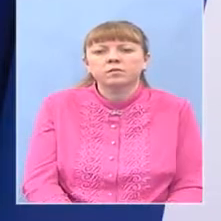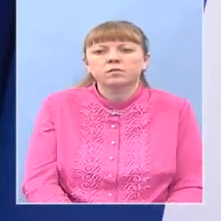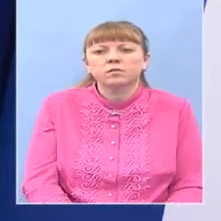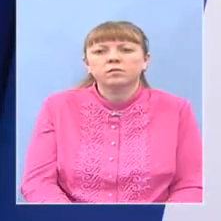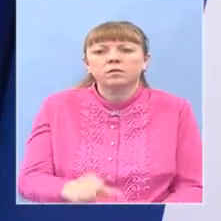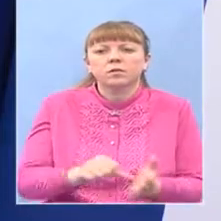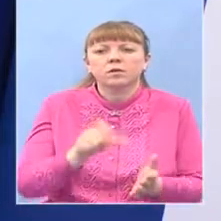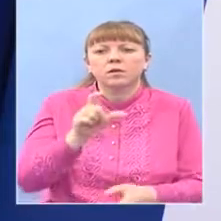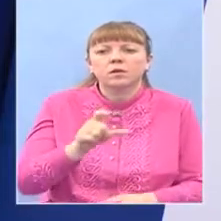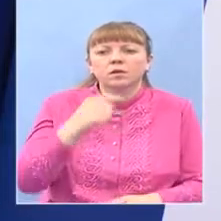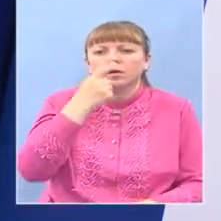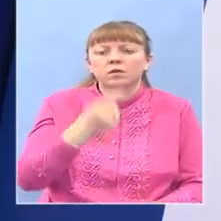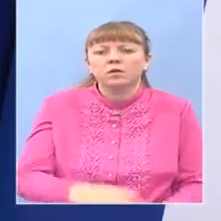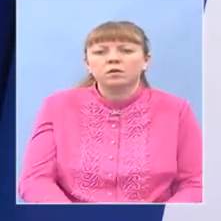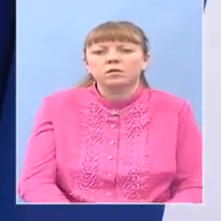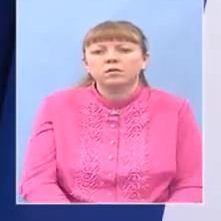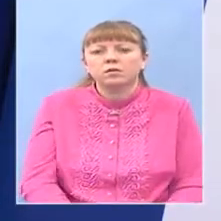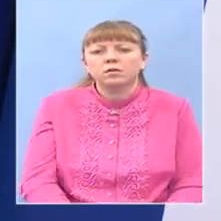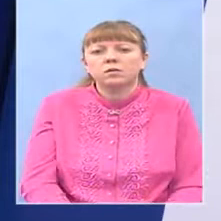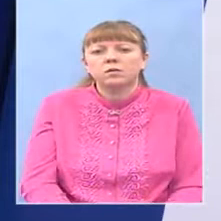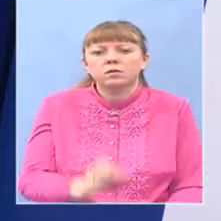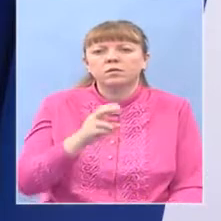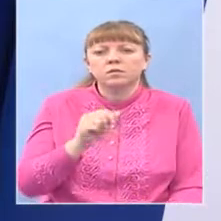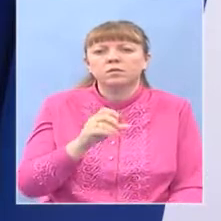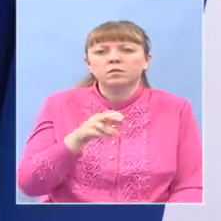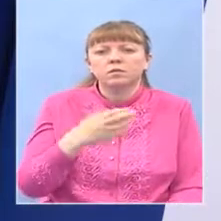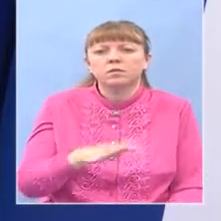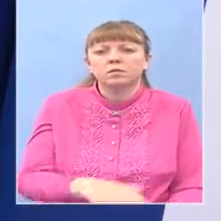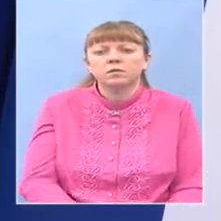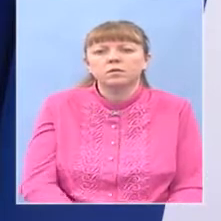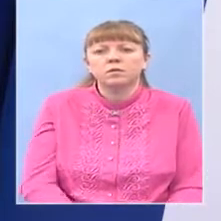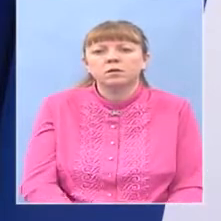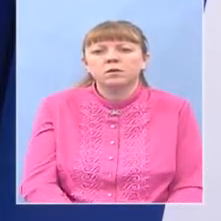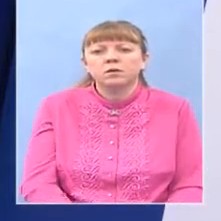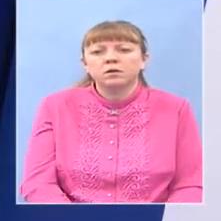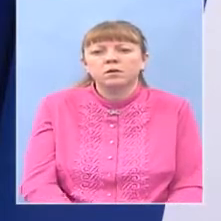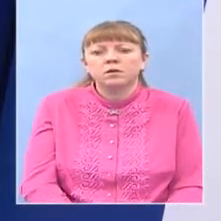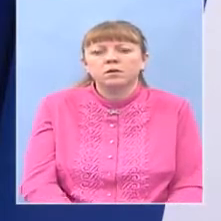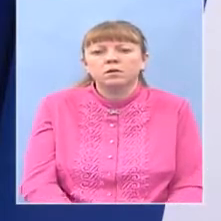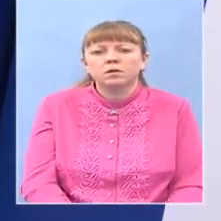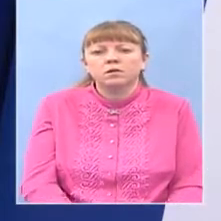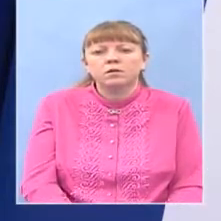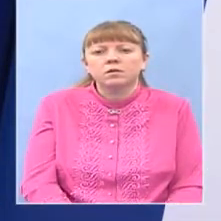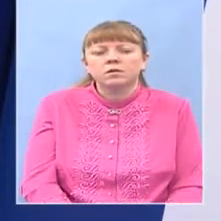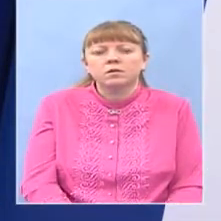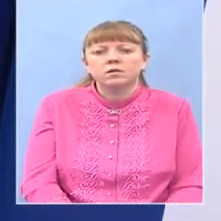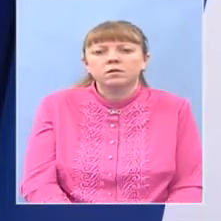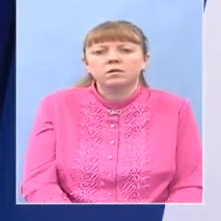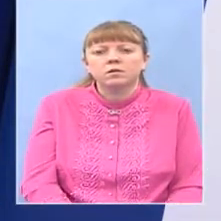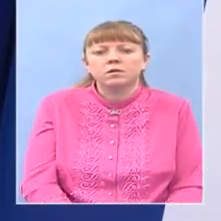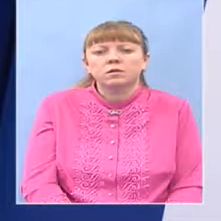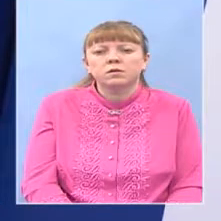6 организаций неправительственных, в том числе и республиканского масштаба, областного масштаба, поэтому... Здесь говорить о том,